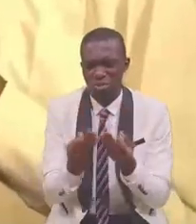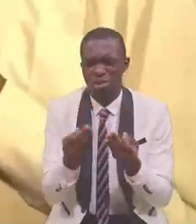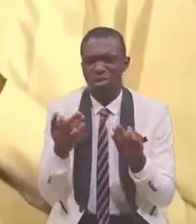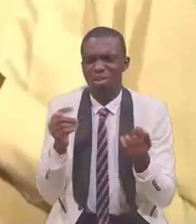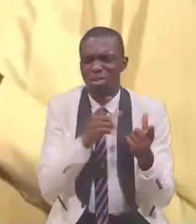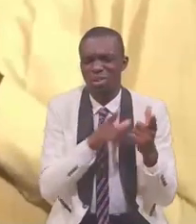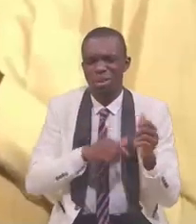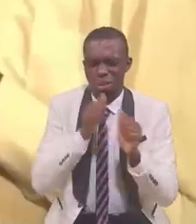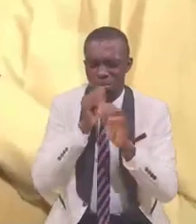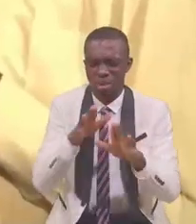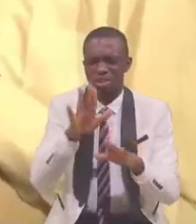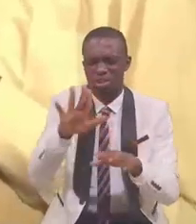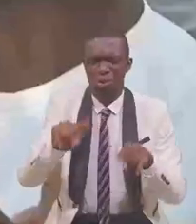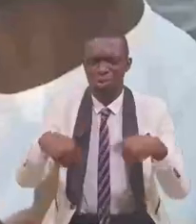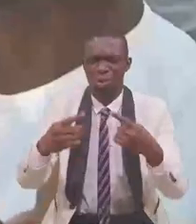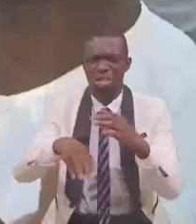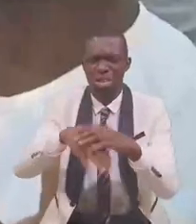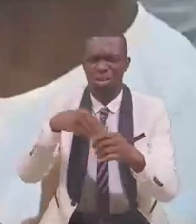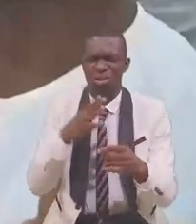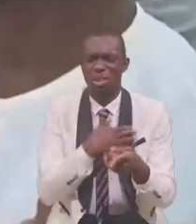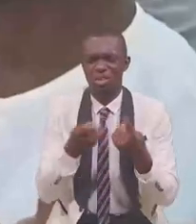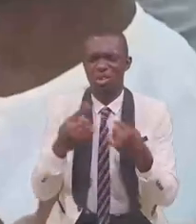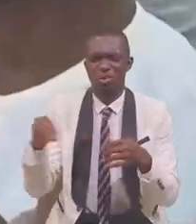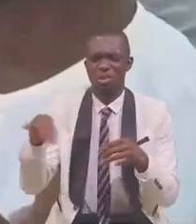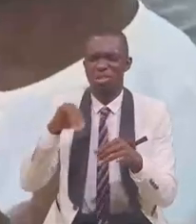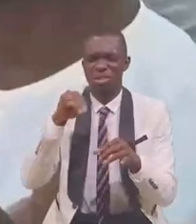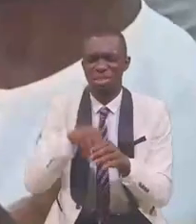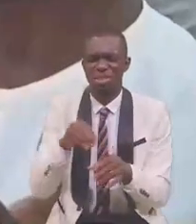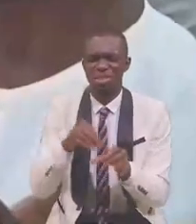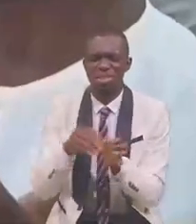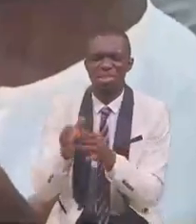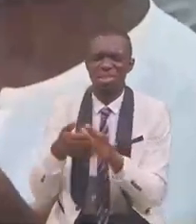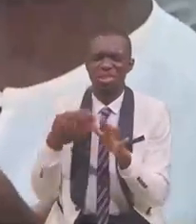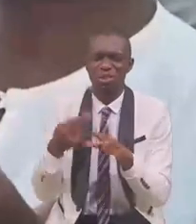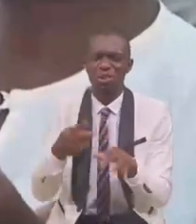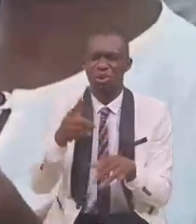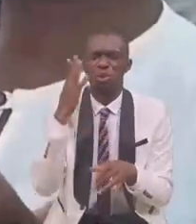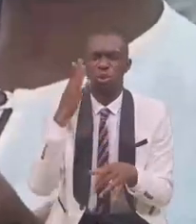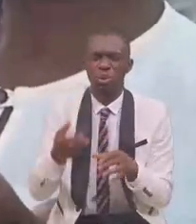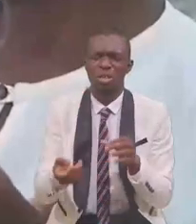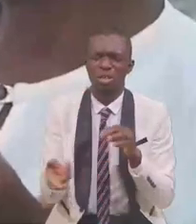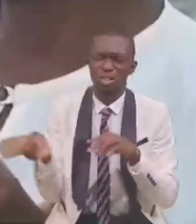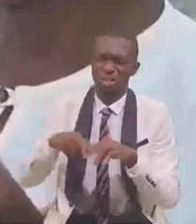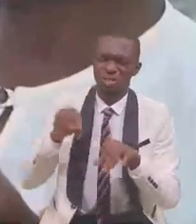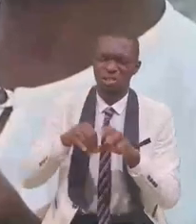vous augmente et augmente sa joie dans votre vie. Que vous allez de force en force,